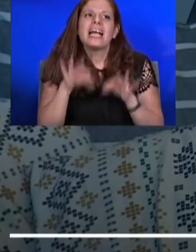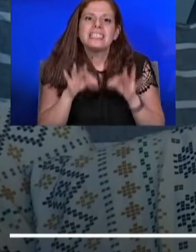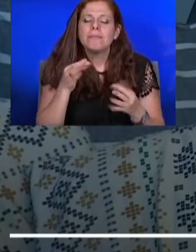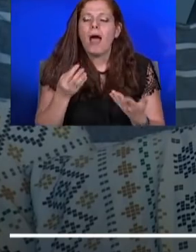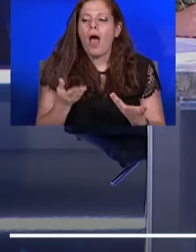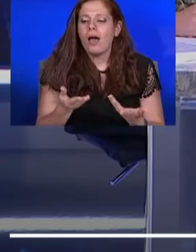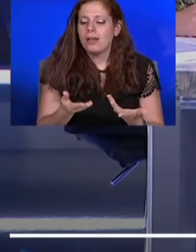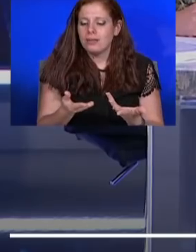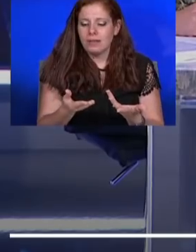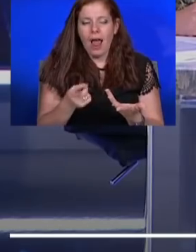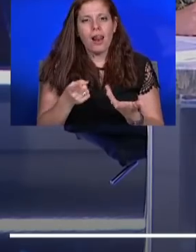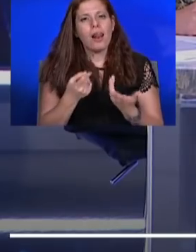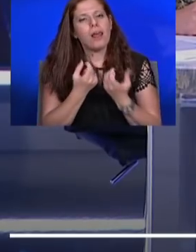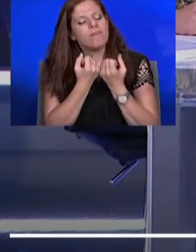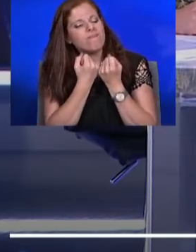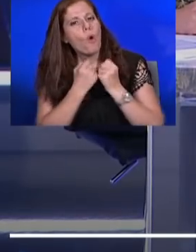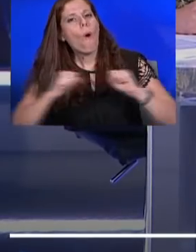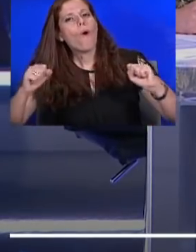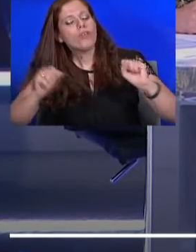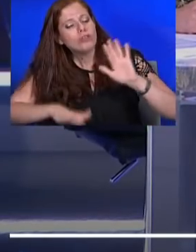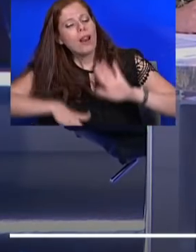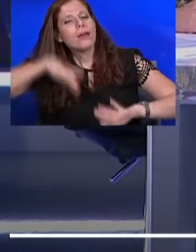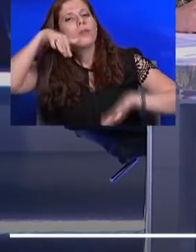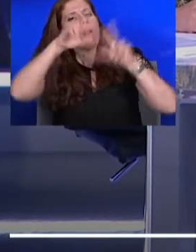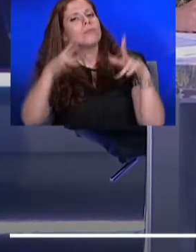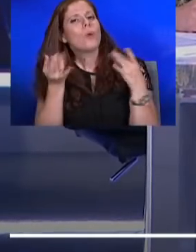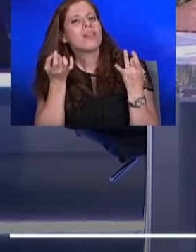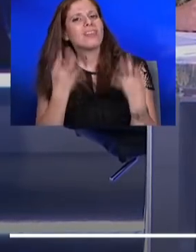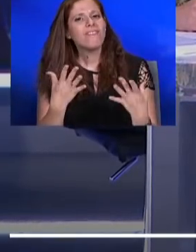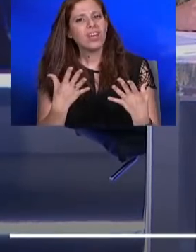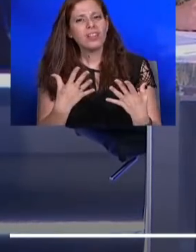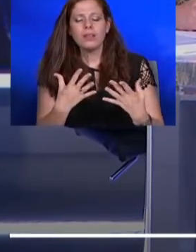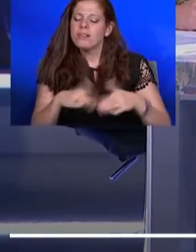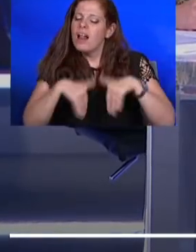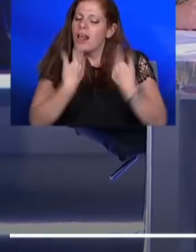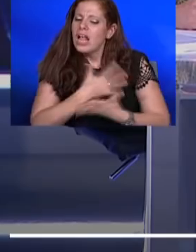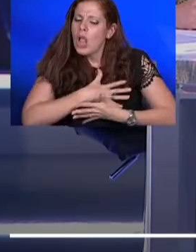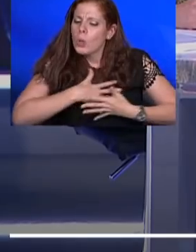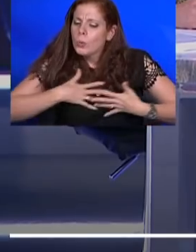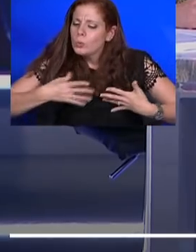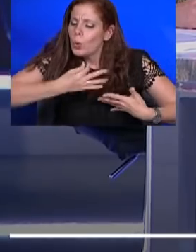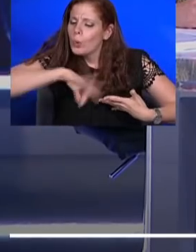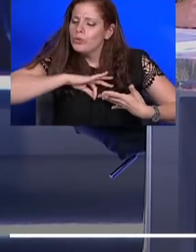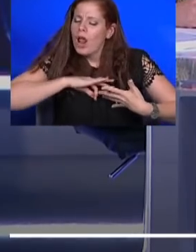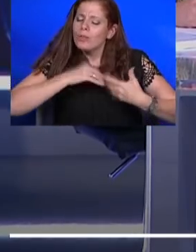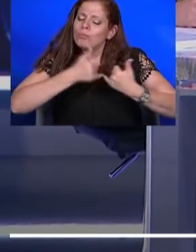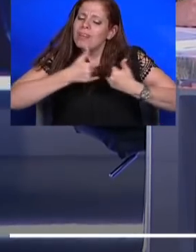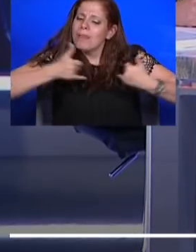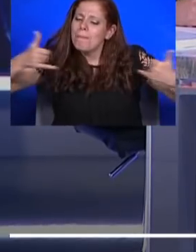חופש לגדול בצורה טבעית, לתת לו התחושות והרגשות שלנו להתפתח בצורה אותנטית